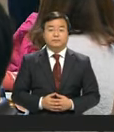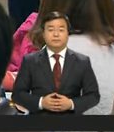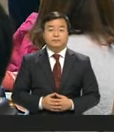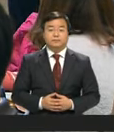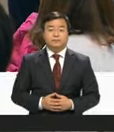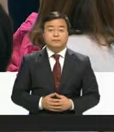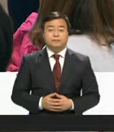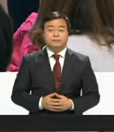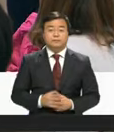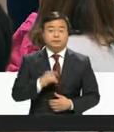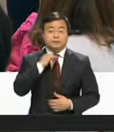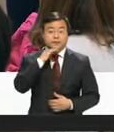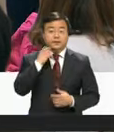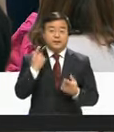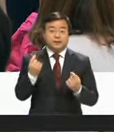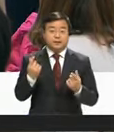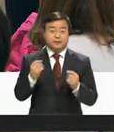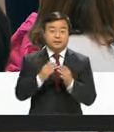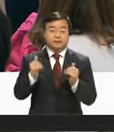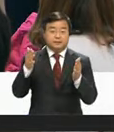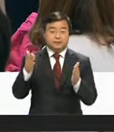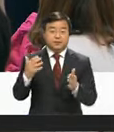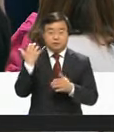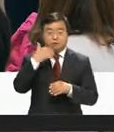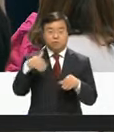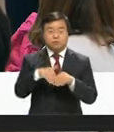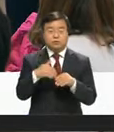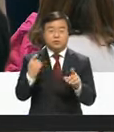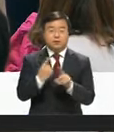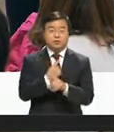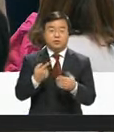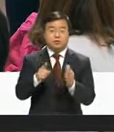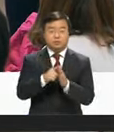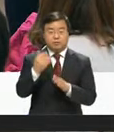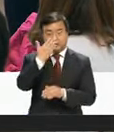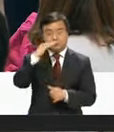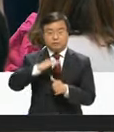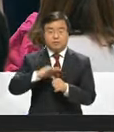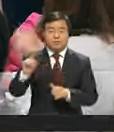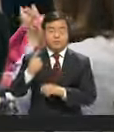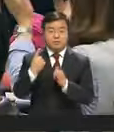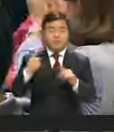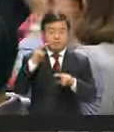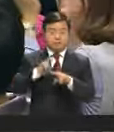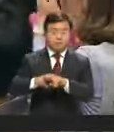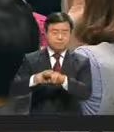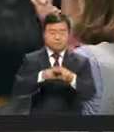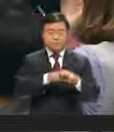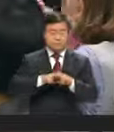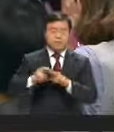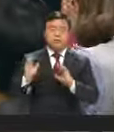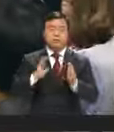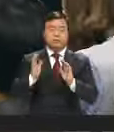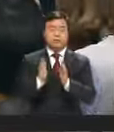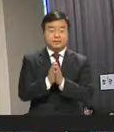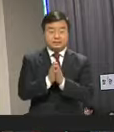노래 간 성문화 문화 개선을 위한 청소년 100일 원탁토론회를 시작하겠습니다.